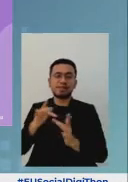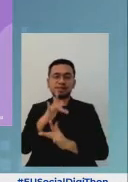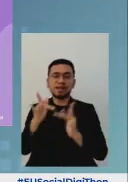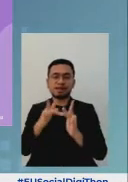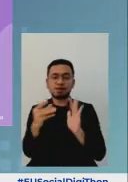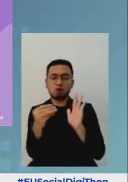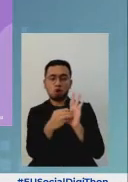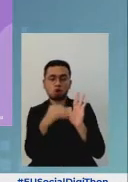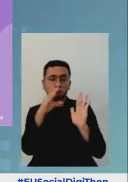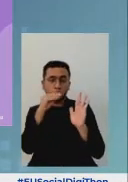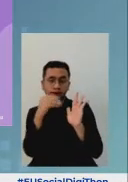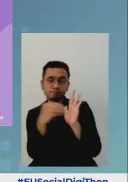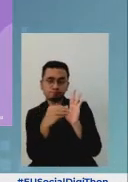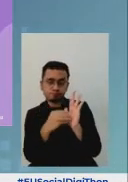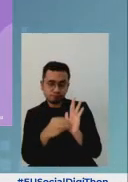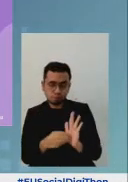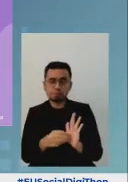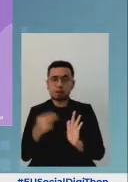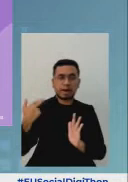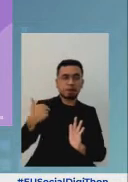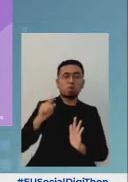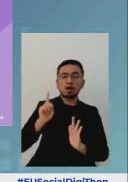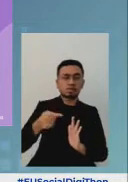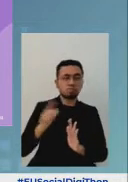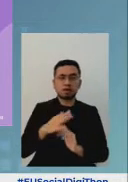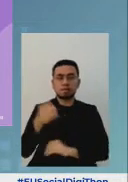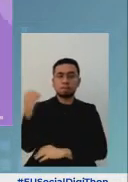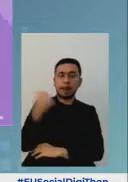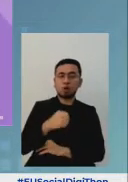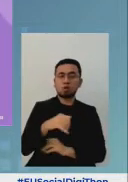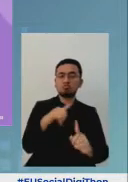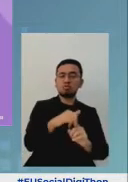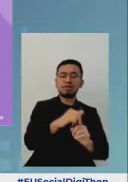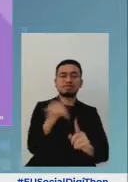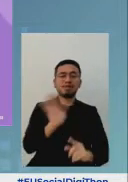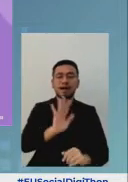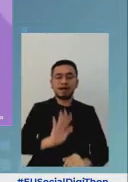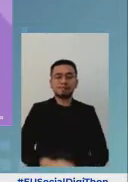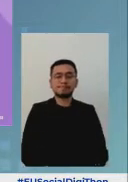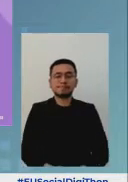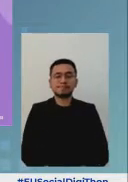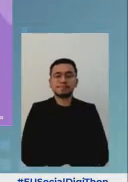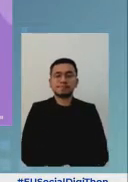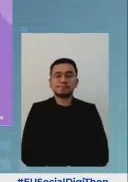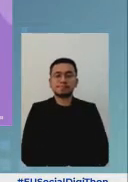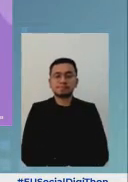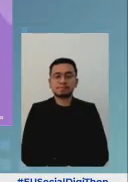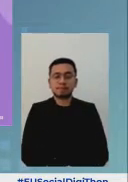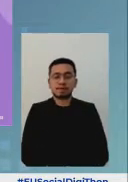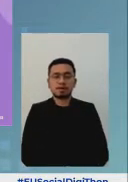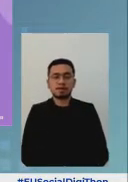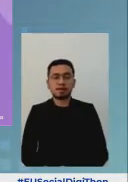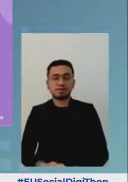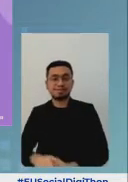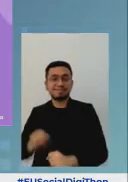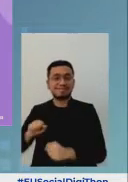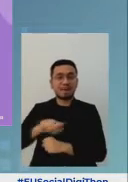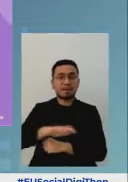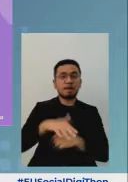justru menjadi pelaku ya. Next. Nah, dampaknya itu sebetulnya